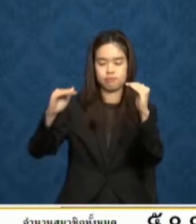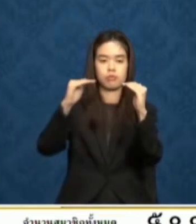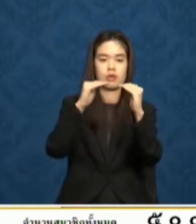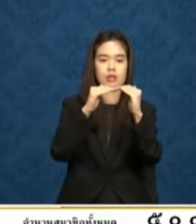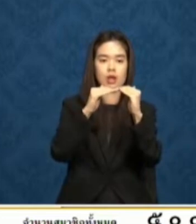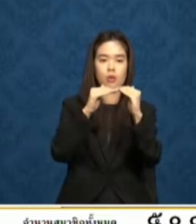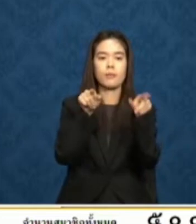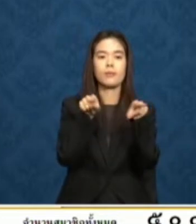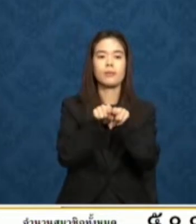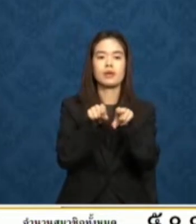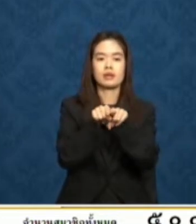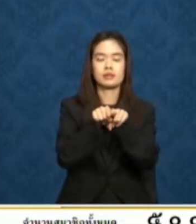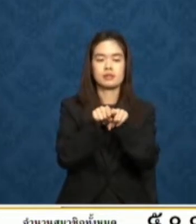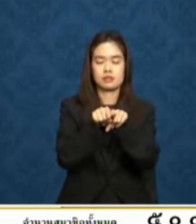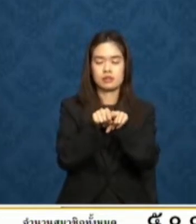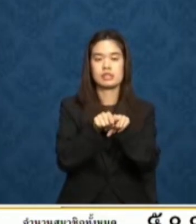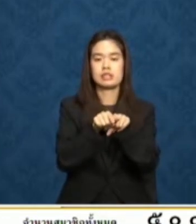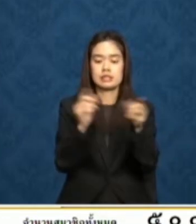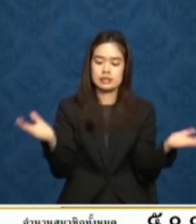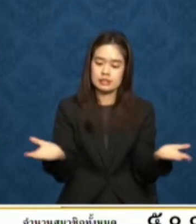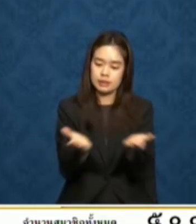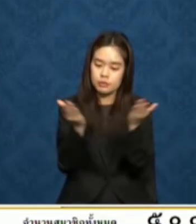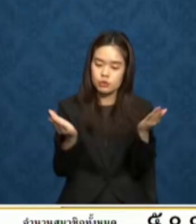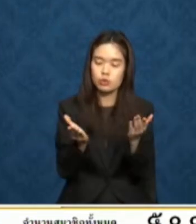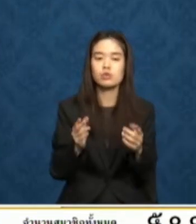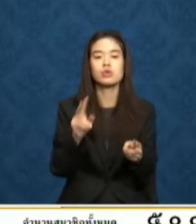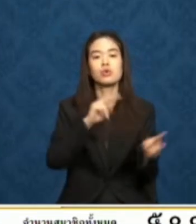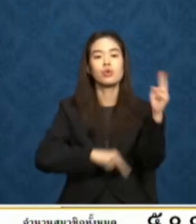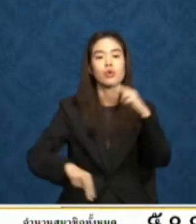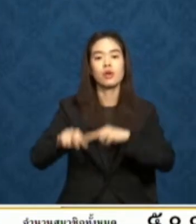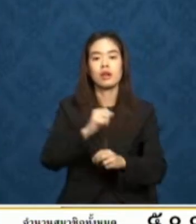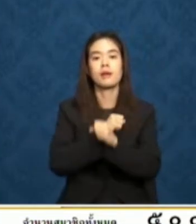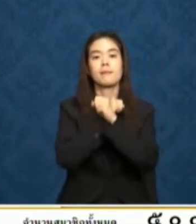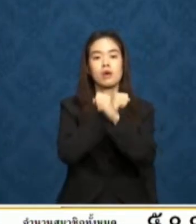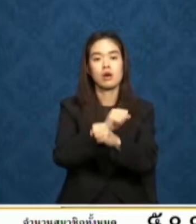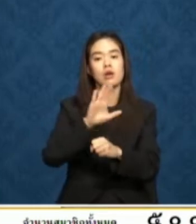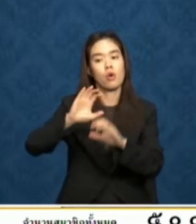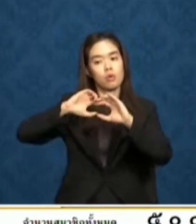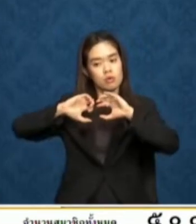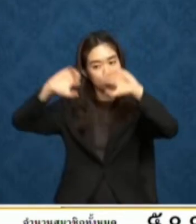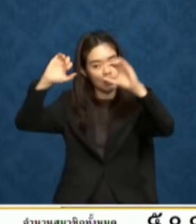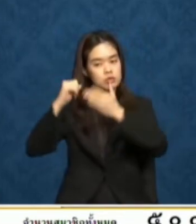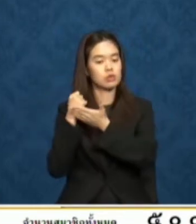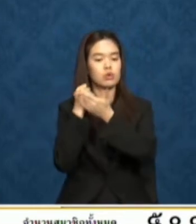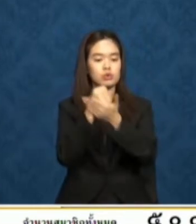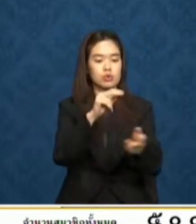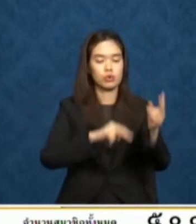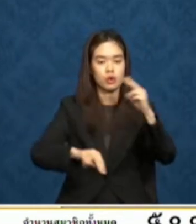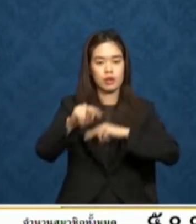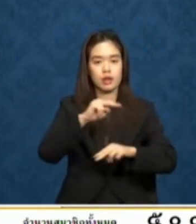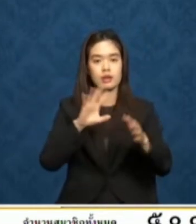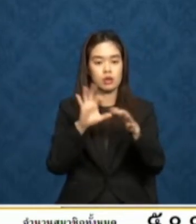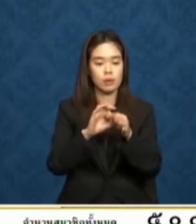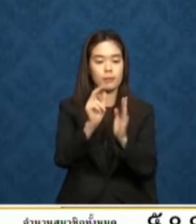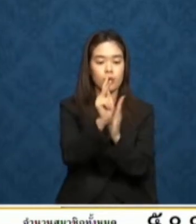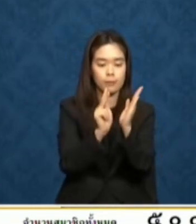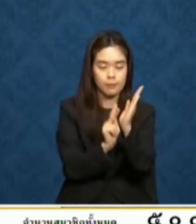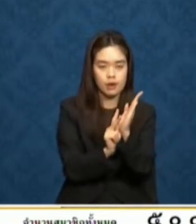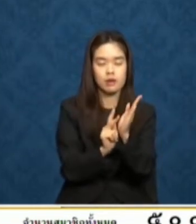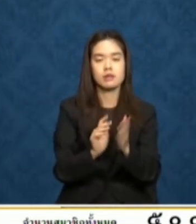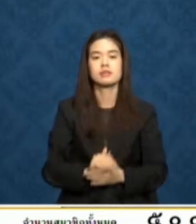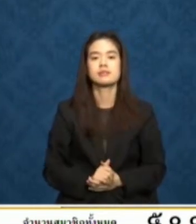ะเป็ธรรมและควรได้รบกสงเสริมครั และการคุมครองจากรัฐ และสังคมทั้งใทางกฎหมายและทางปฏิบัติ